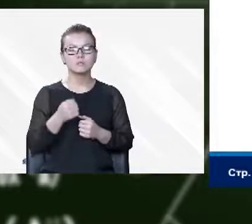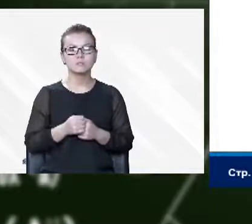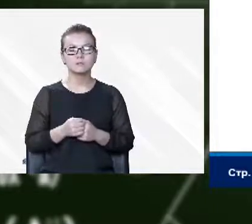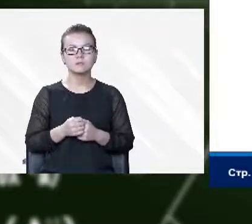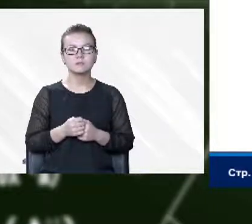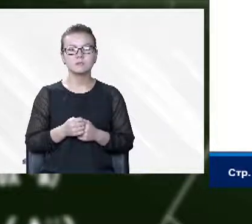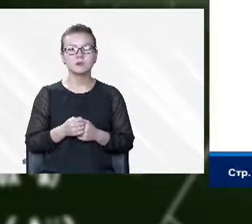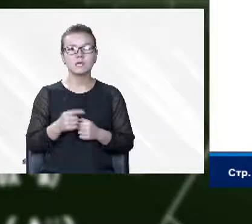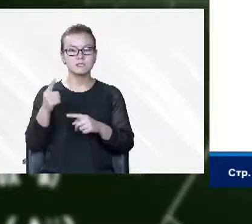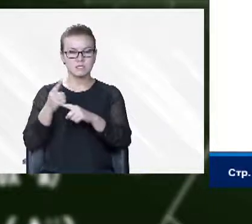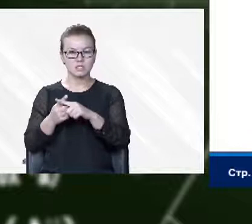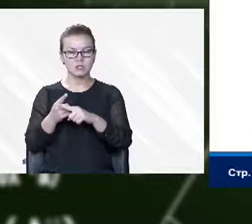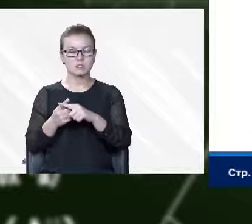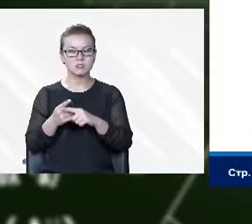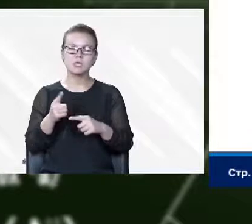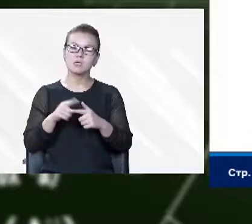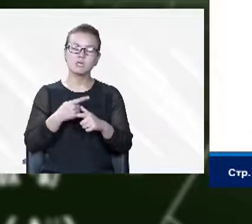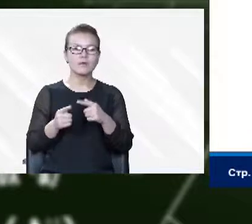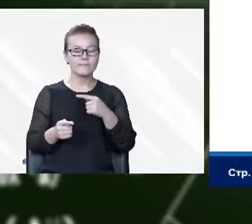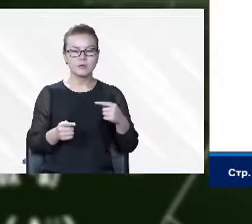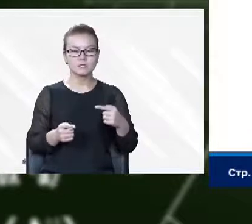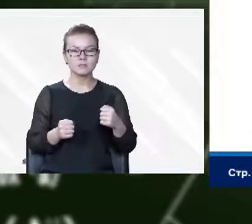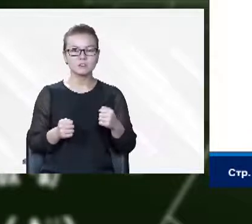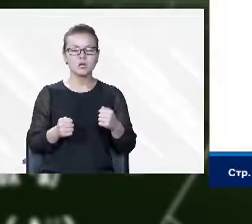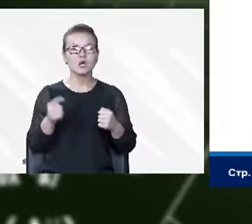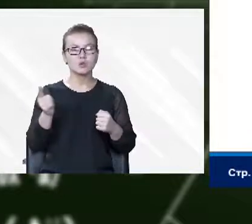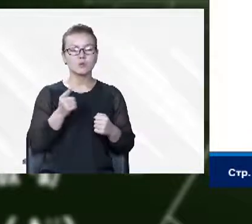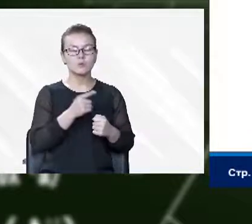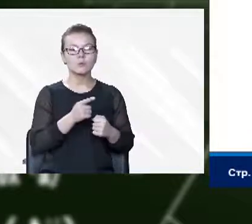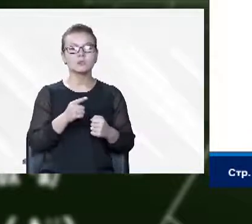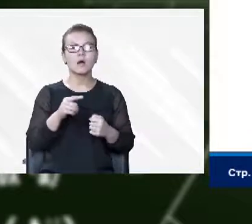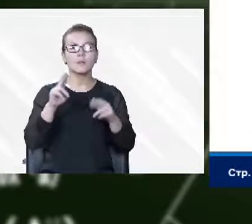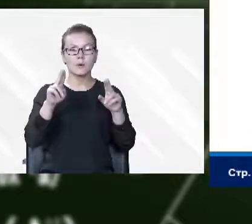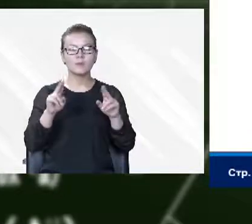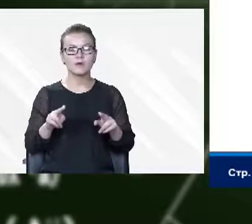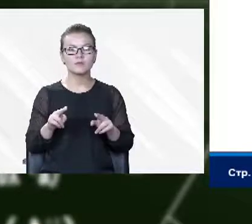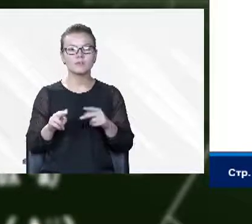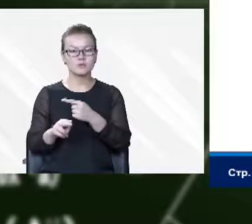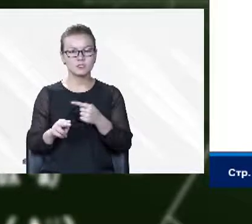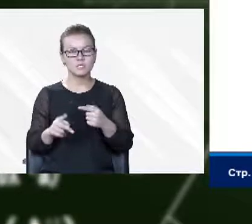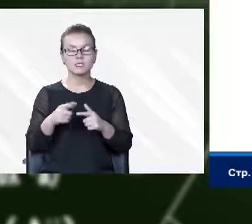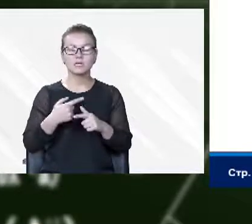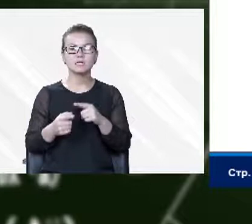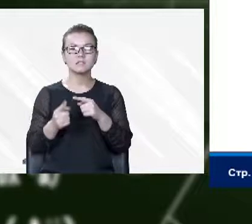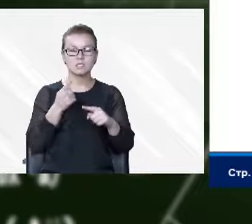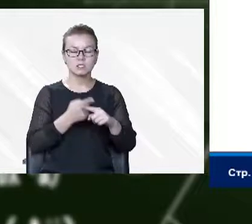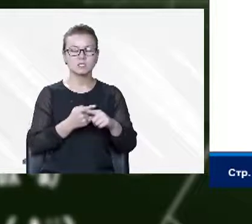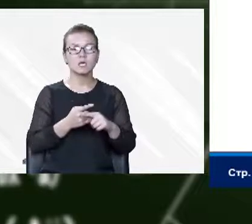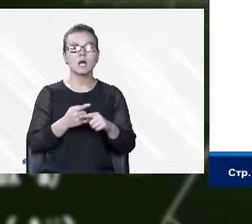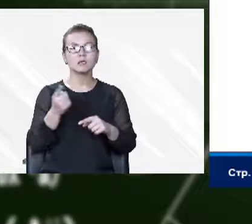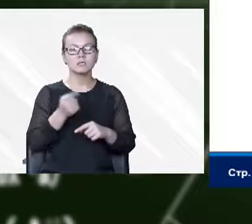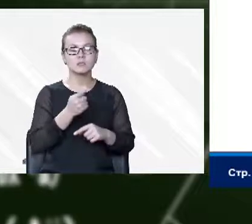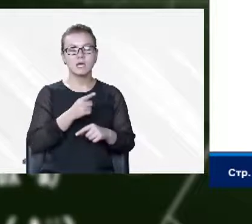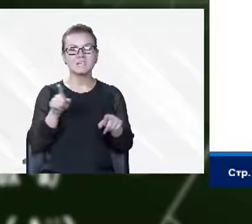четвертый. Сложить или вычесть дроби по правилу вычитания или сложения дробей с